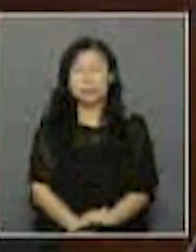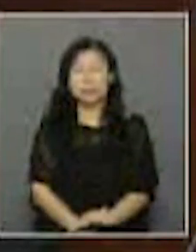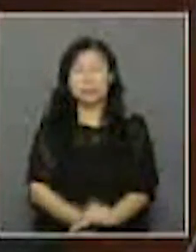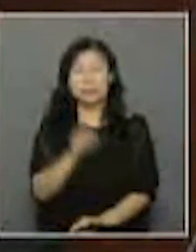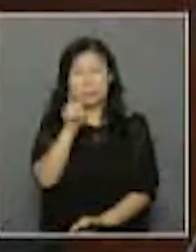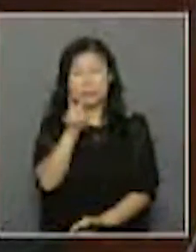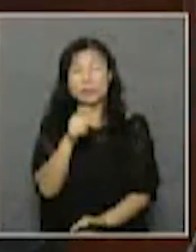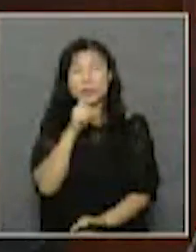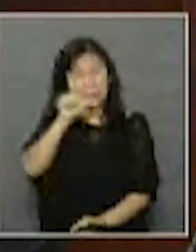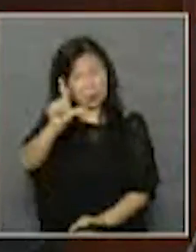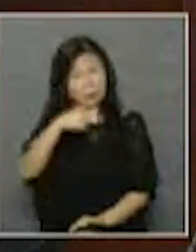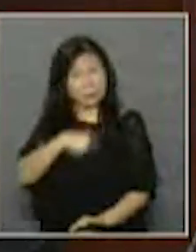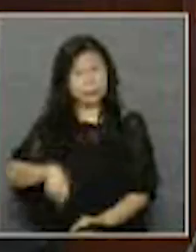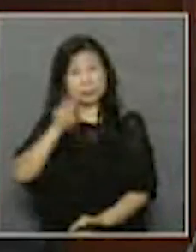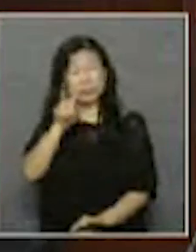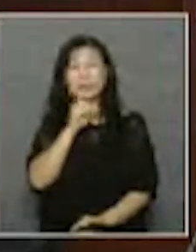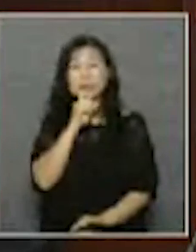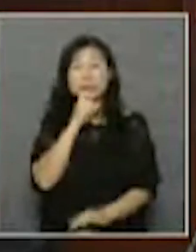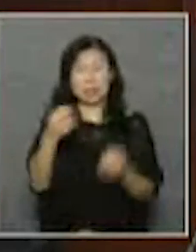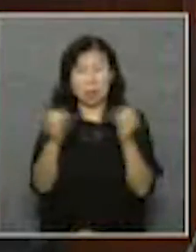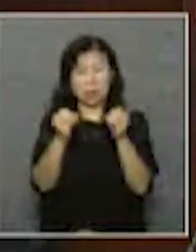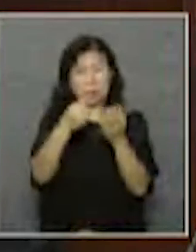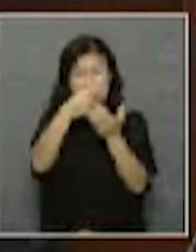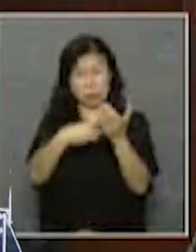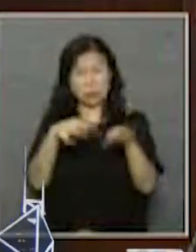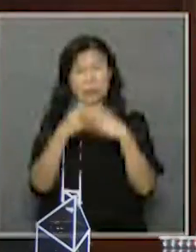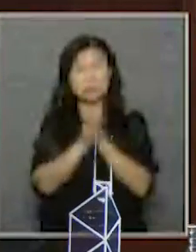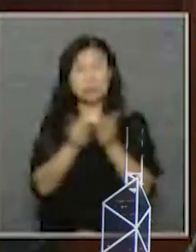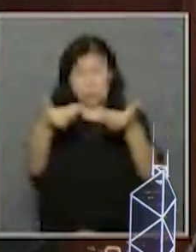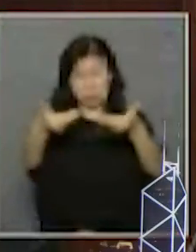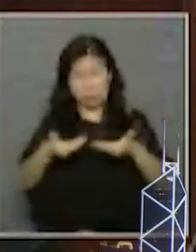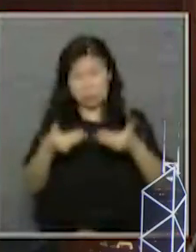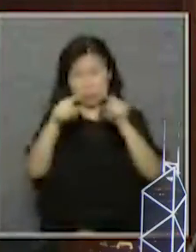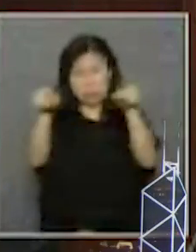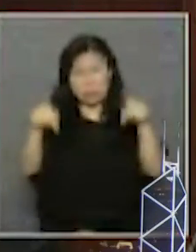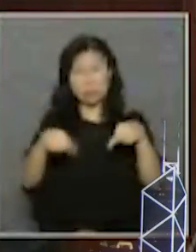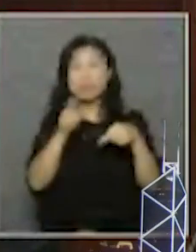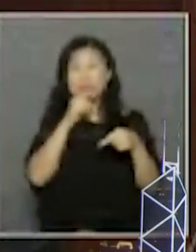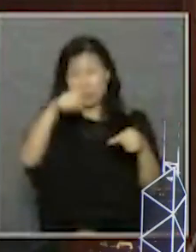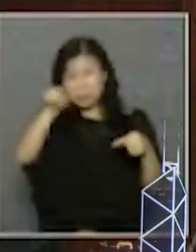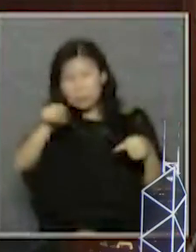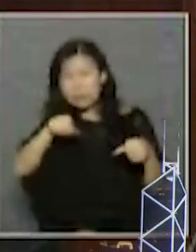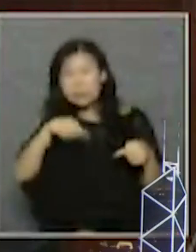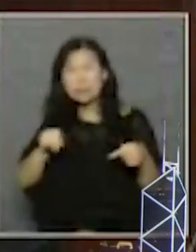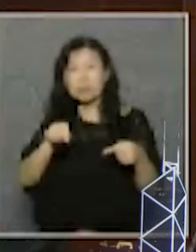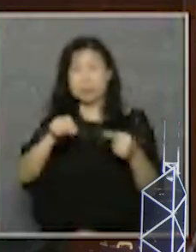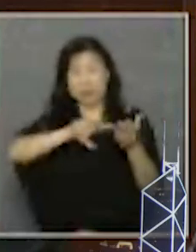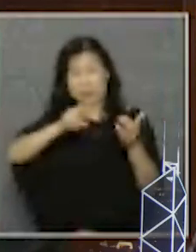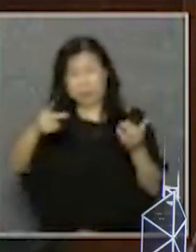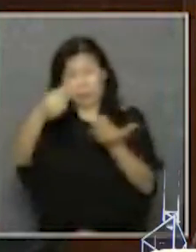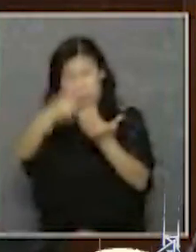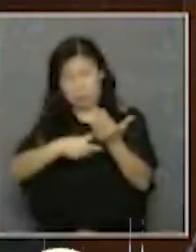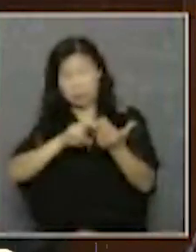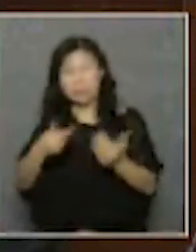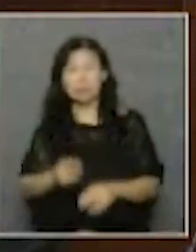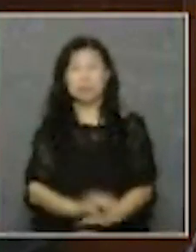翻議事規則，以及你交入嚟俾我去審批嘅修正案， 唔